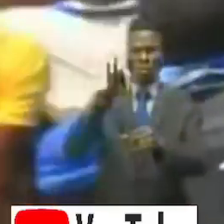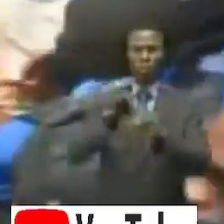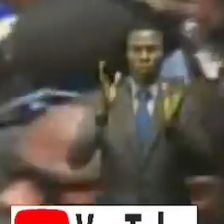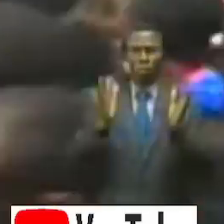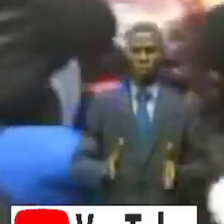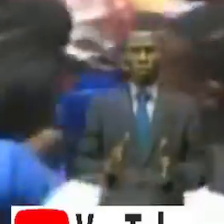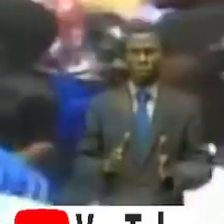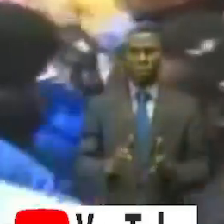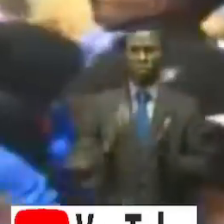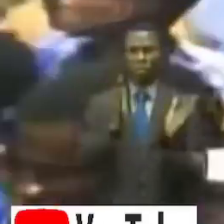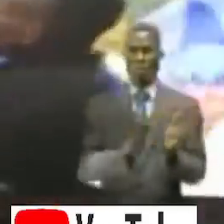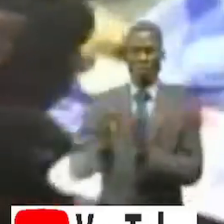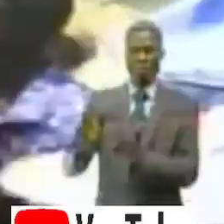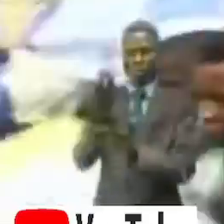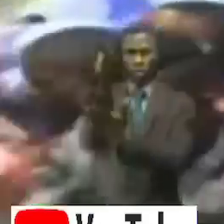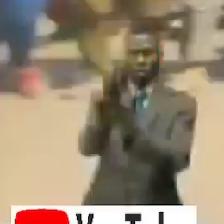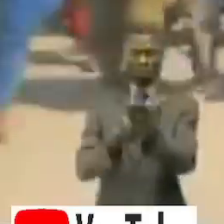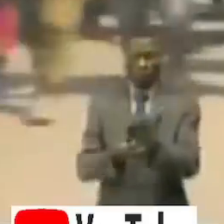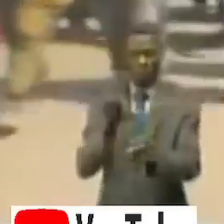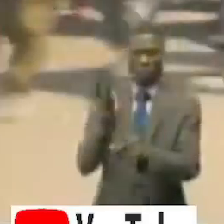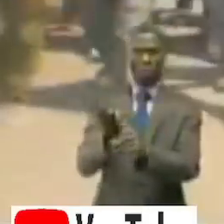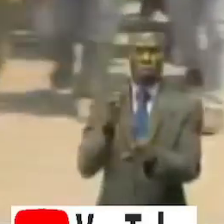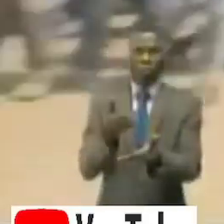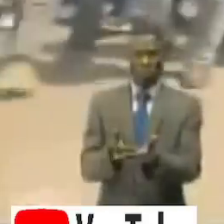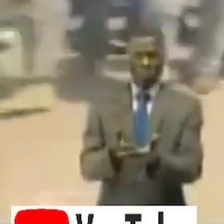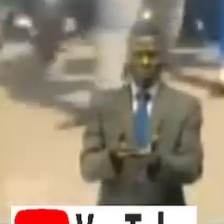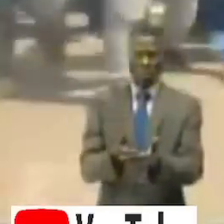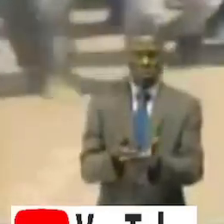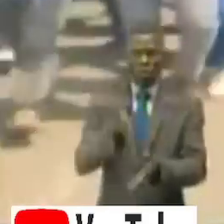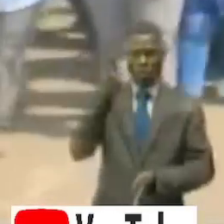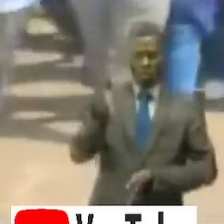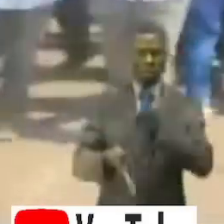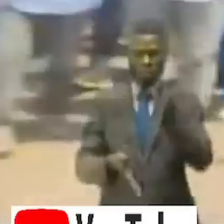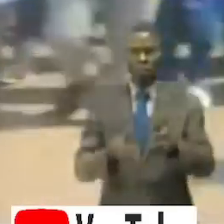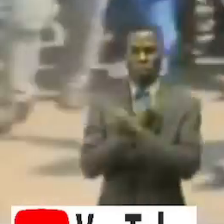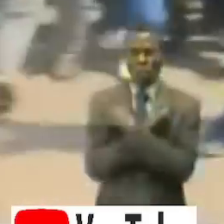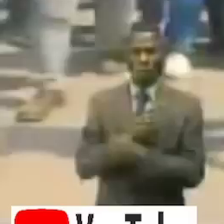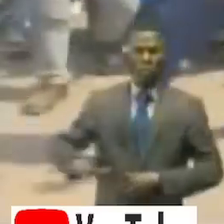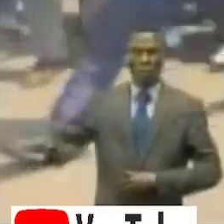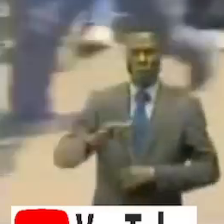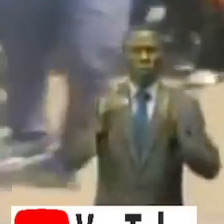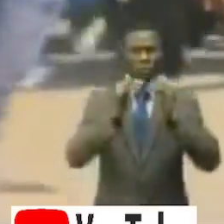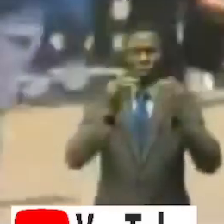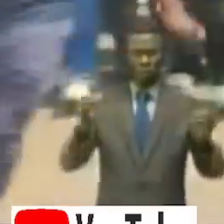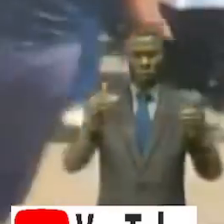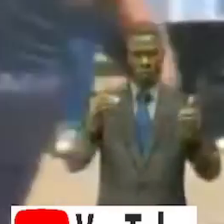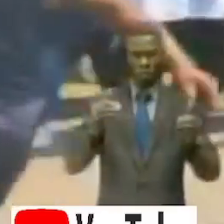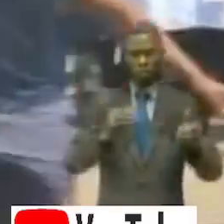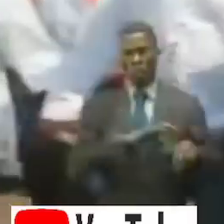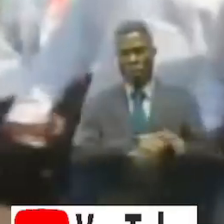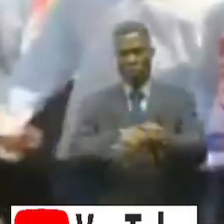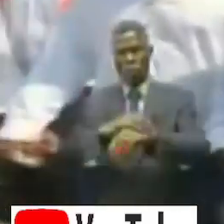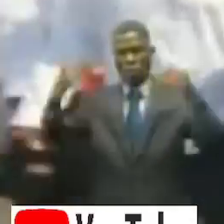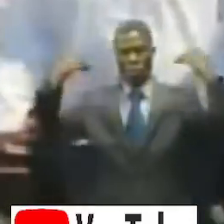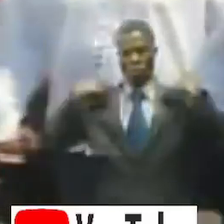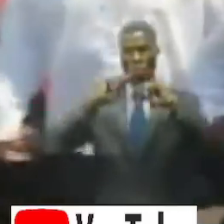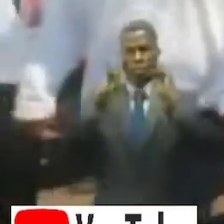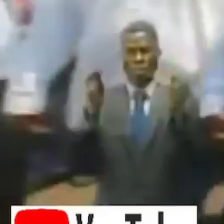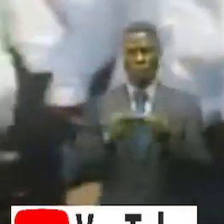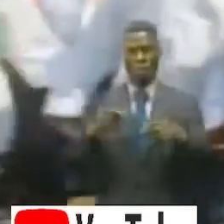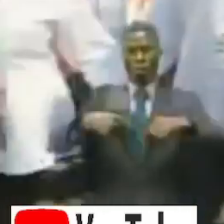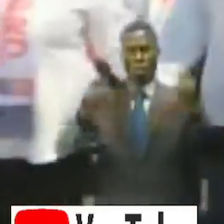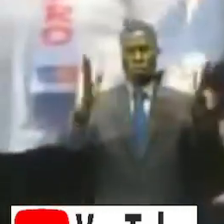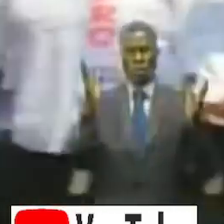et l'élaboration du fichier électoral. Cette marche patriotique et pacifique conduite par l'équipe dirigeante de